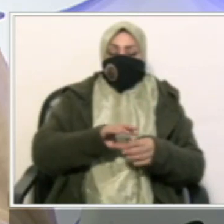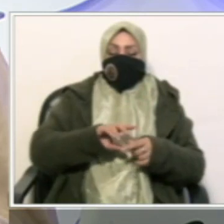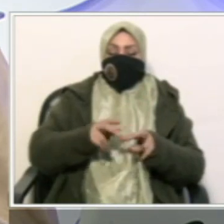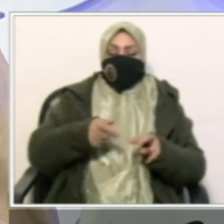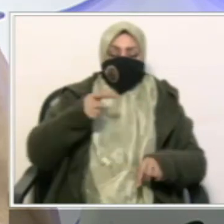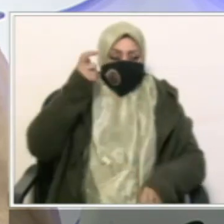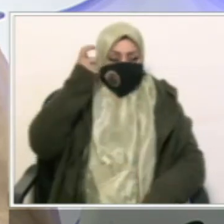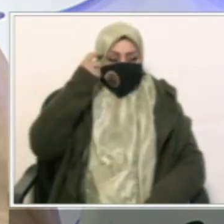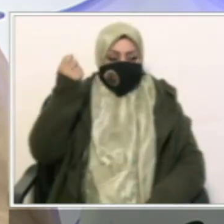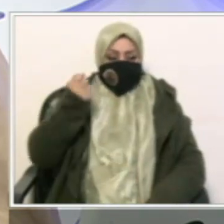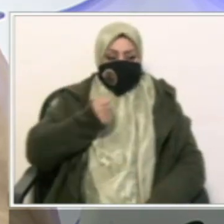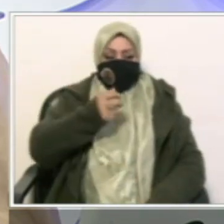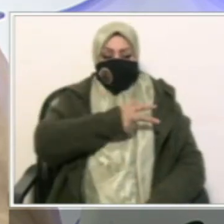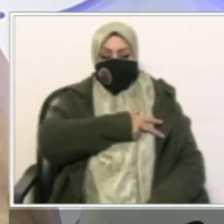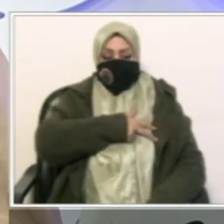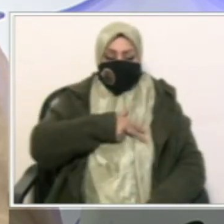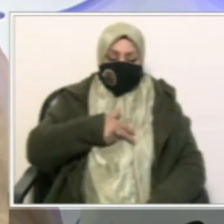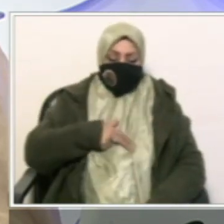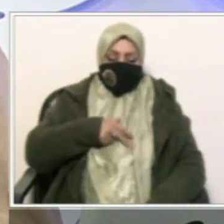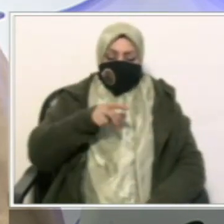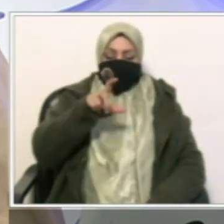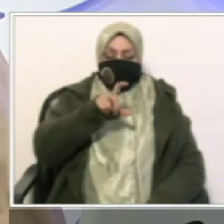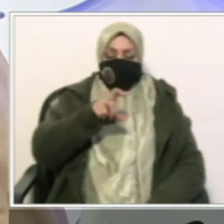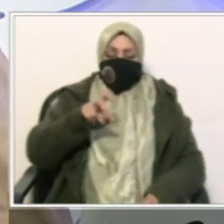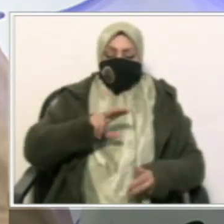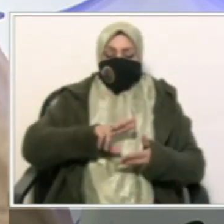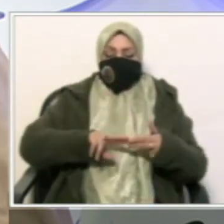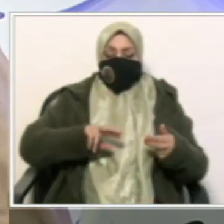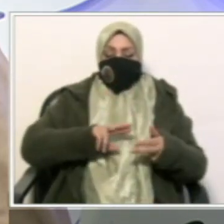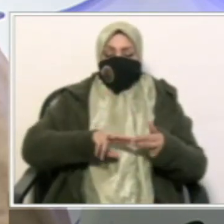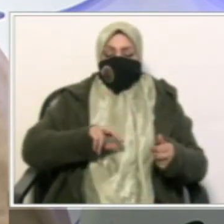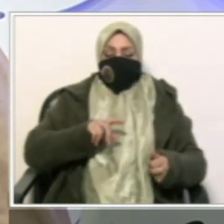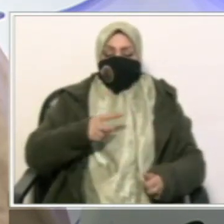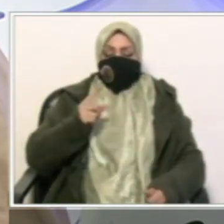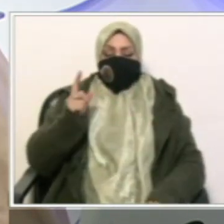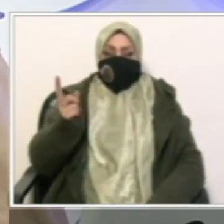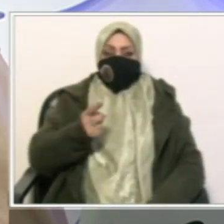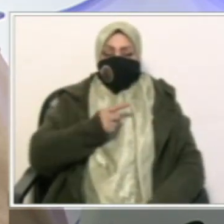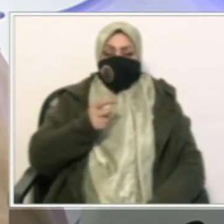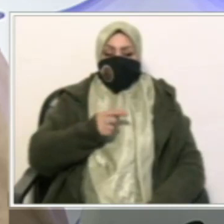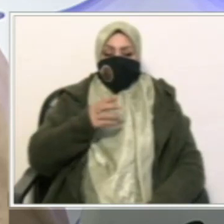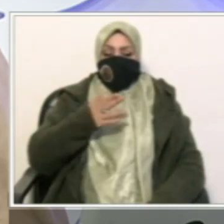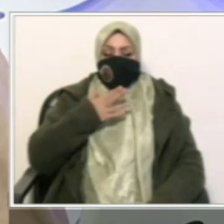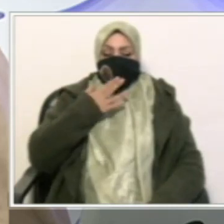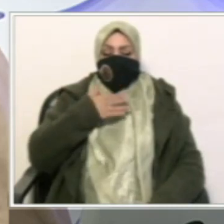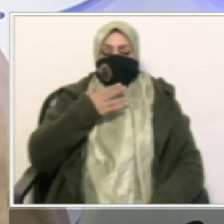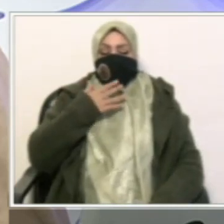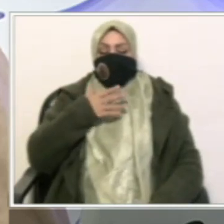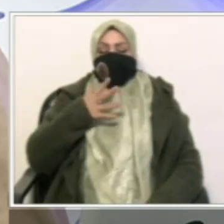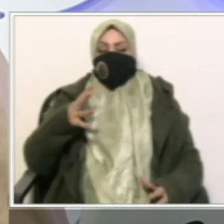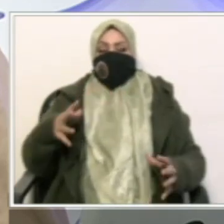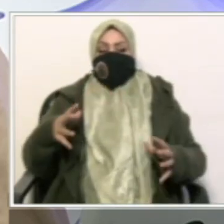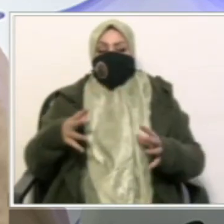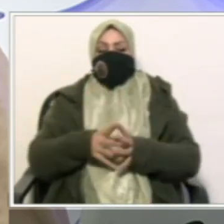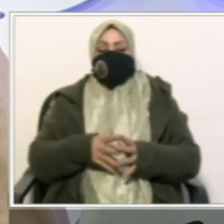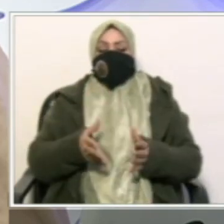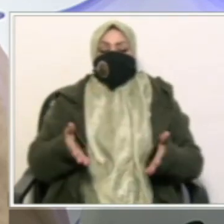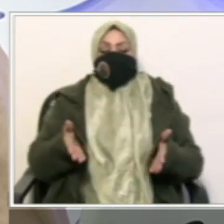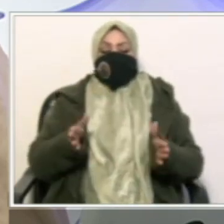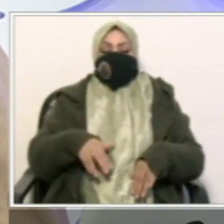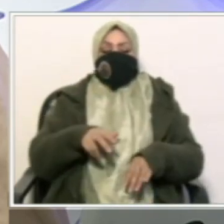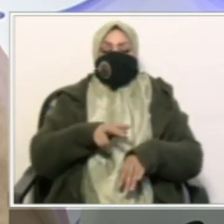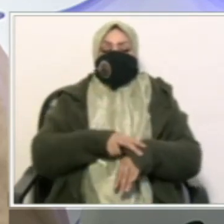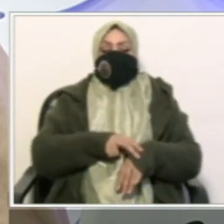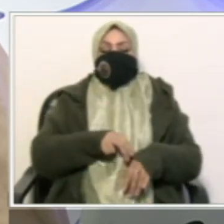والمصلحون بيّنوا كثير من هذا الأمر، وينبغي على المجلس الدولة أن يرجع إليهم في الاستشارات